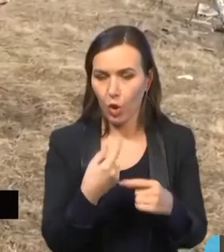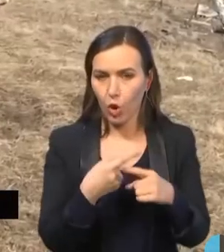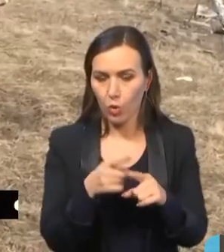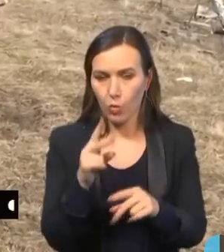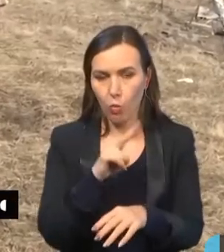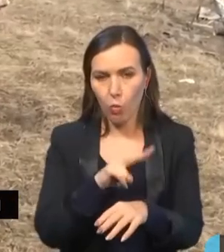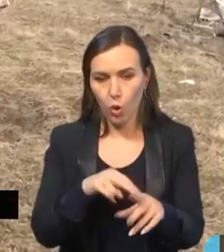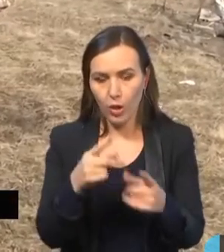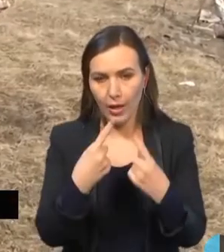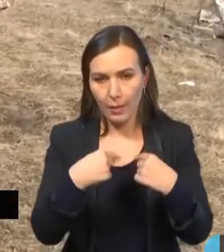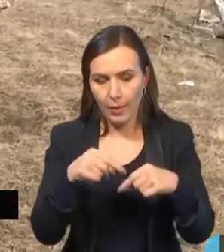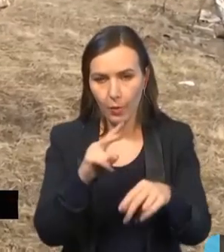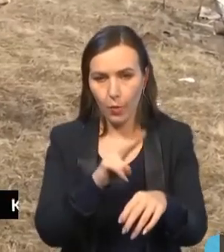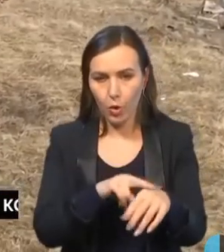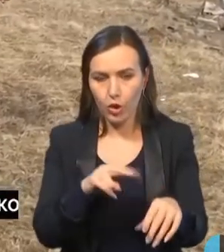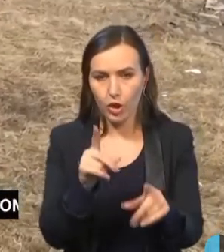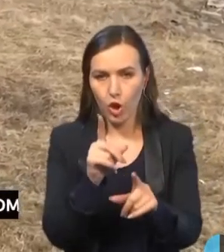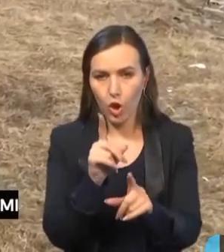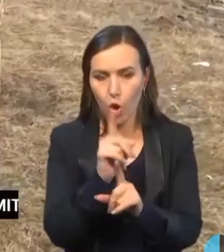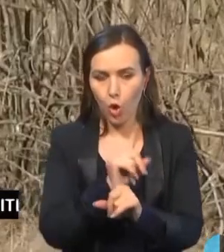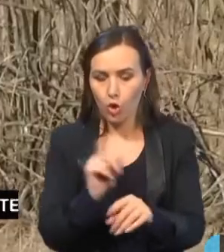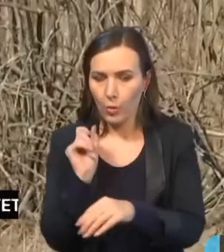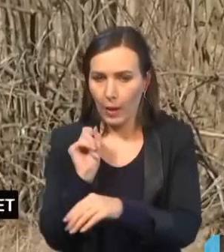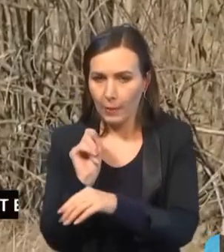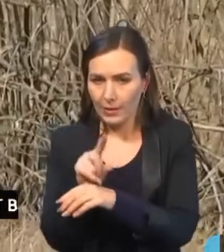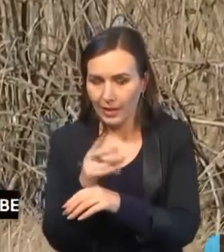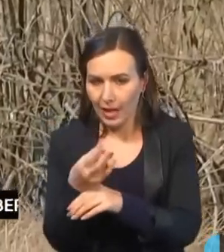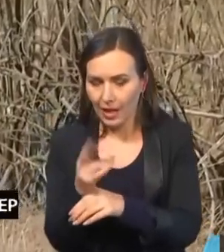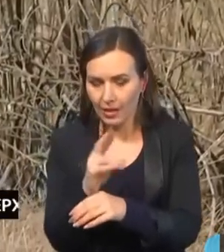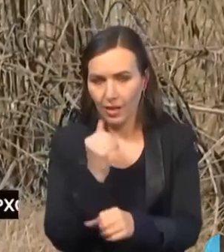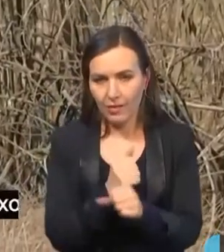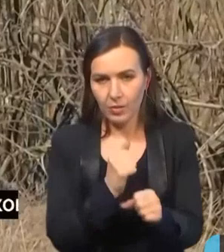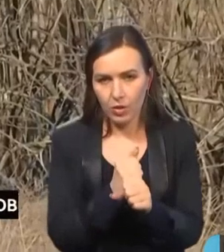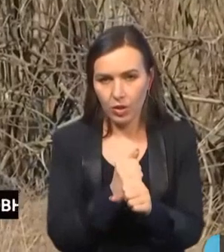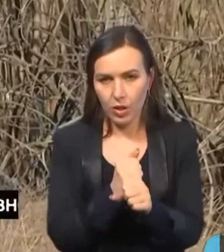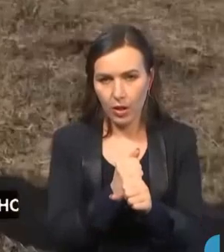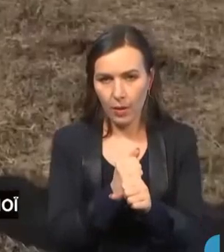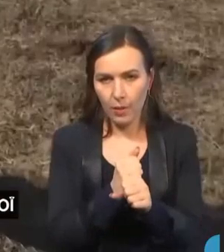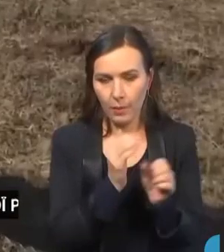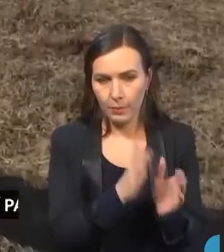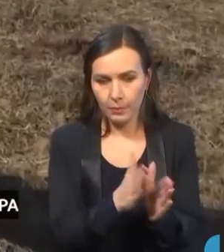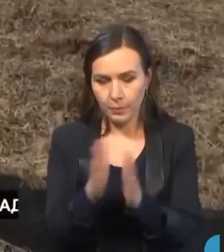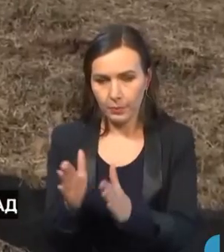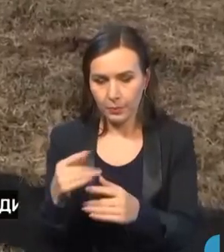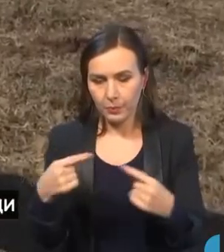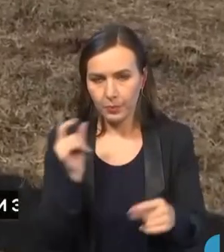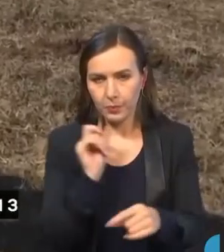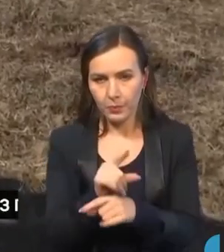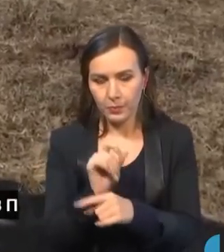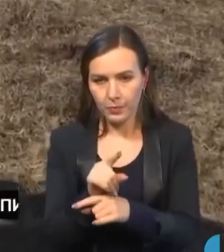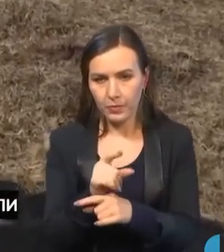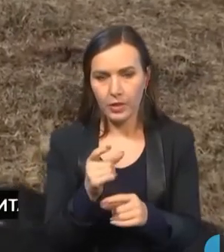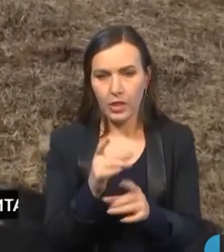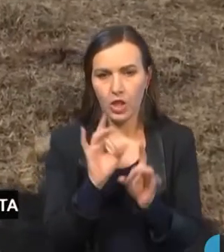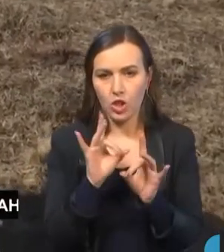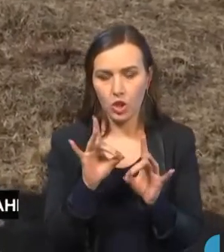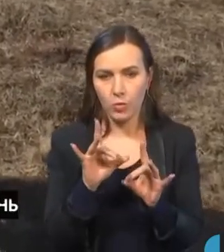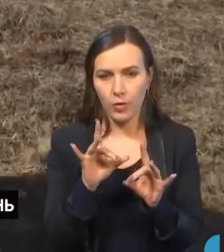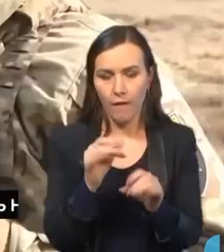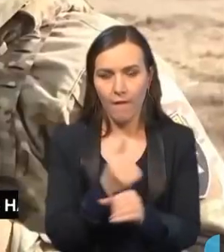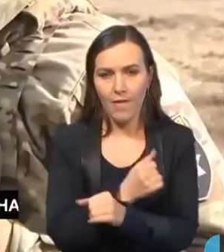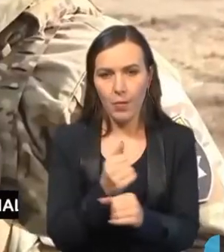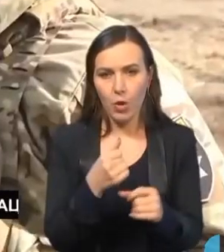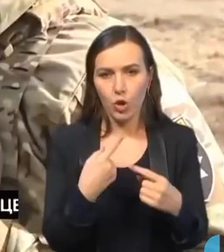поліцейських підрозділів поліції особливого призначення відпрацьовують послідовність різних завдань, розповів вибухотехнік з Чернігова